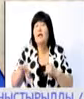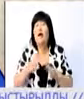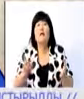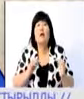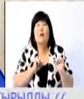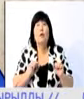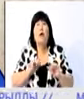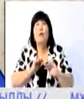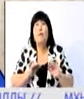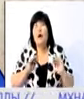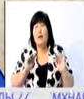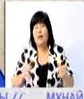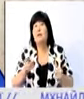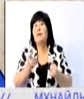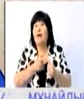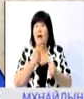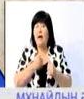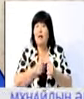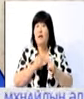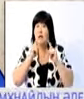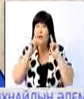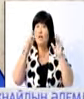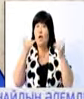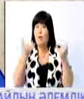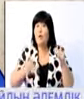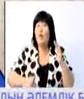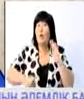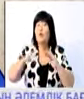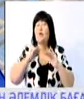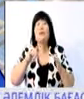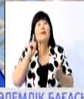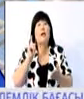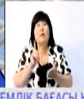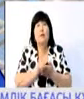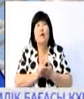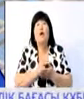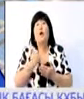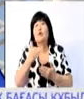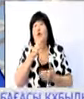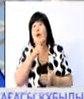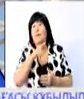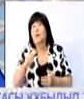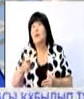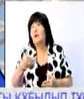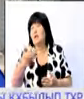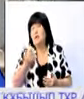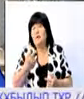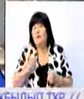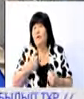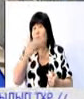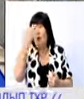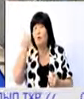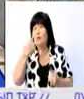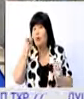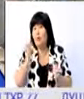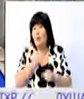қорғаған, бабаларымыздың атын шығару мына өскелең ұрпақтың міндеті. Сұрапыл сәттің салқынын ұмыту әсте мүмкін емес.